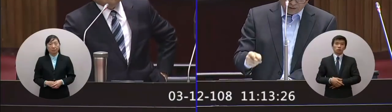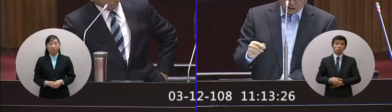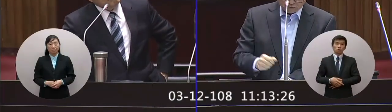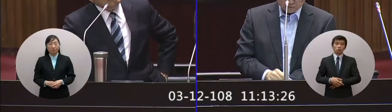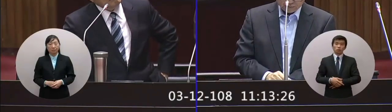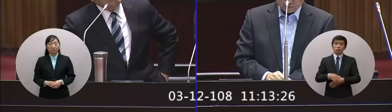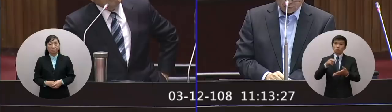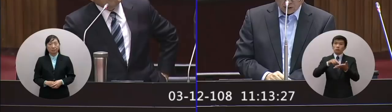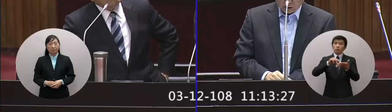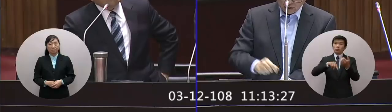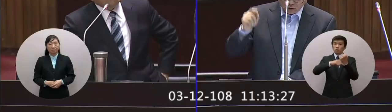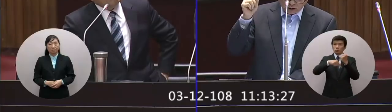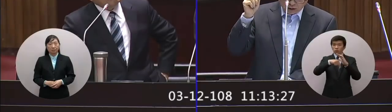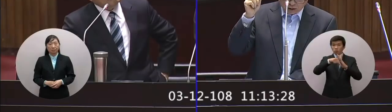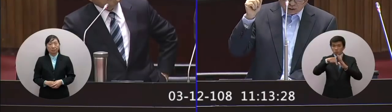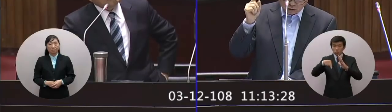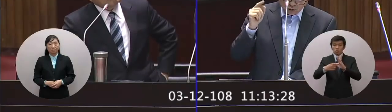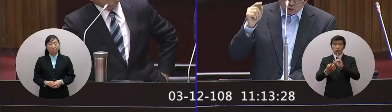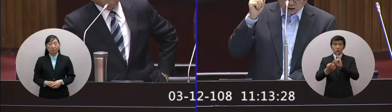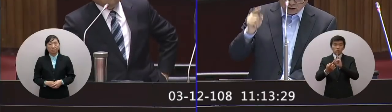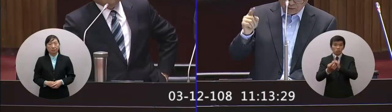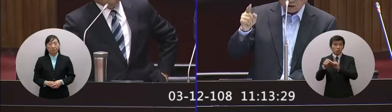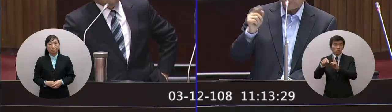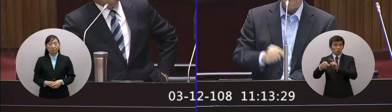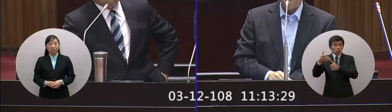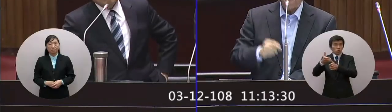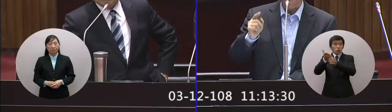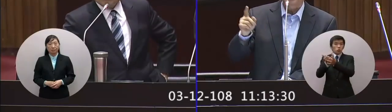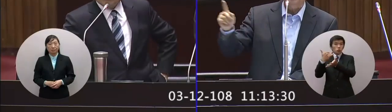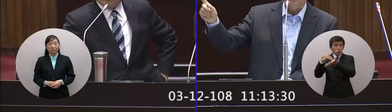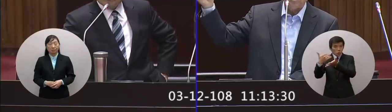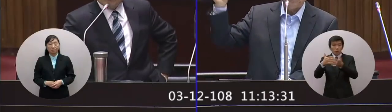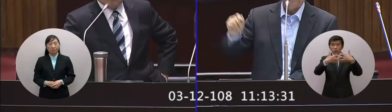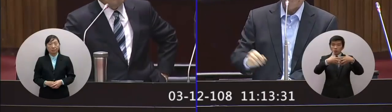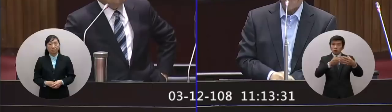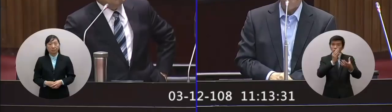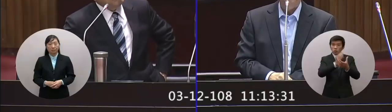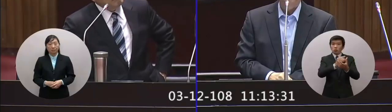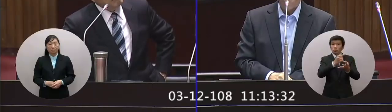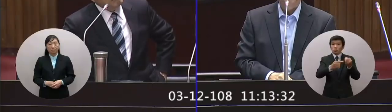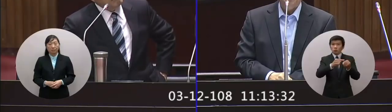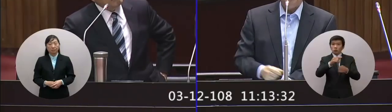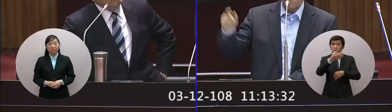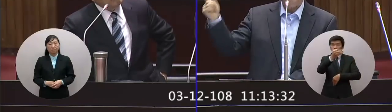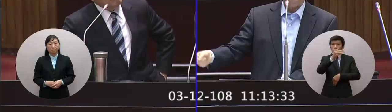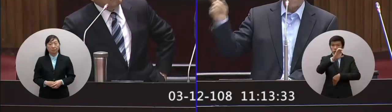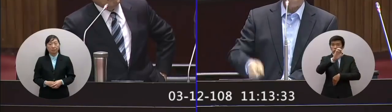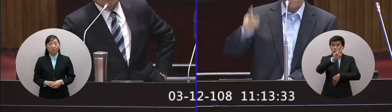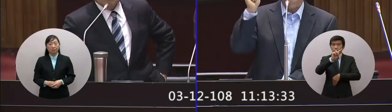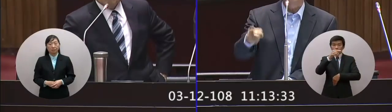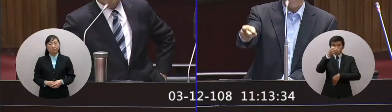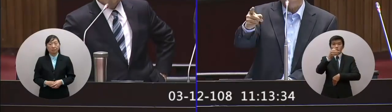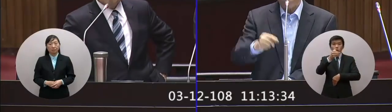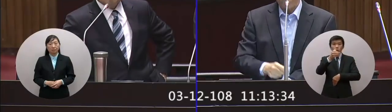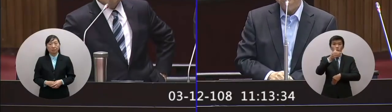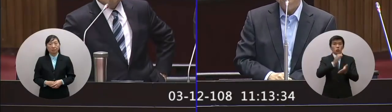然后我们立法院针对总预算设备及投资统删9.9%，然后这个又